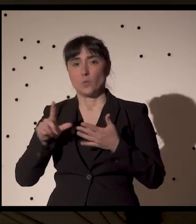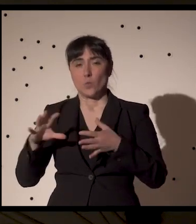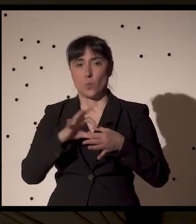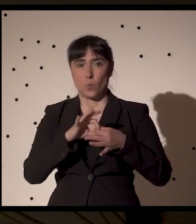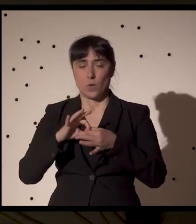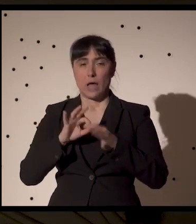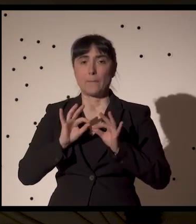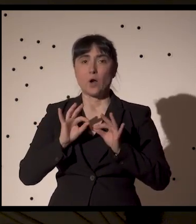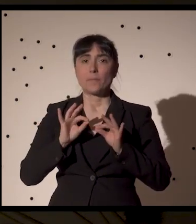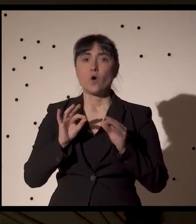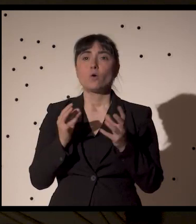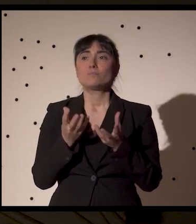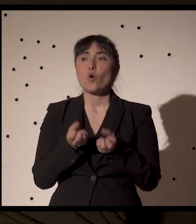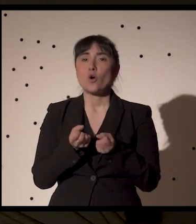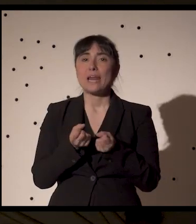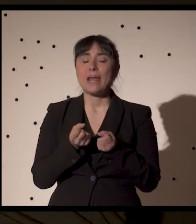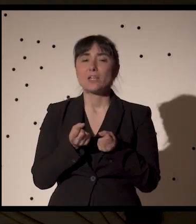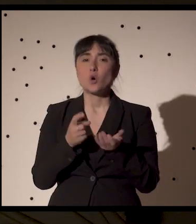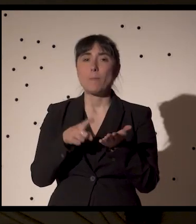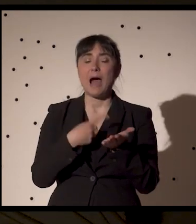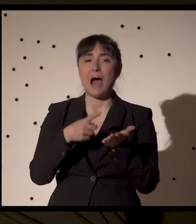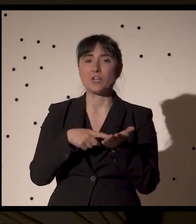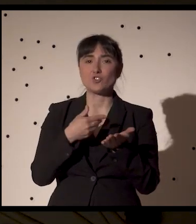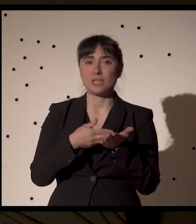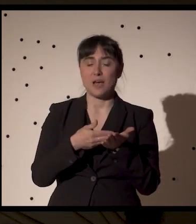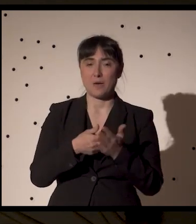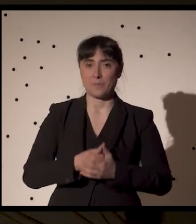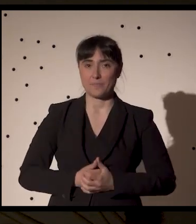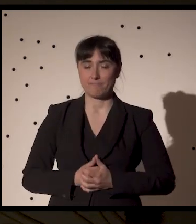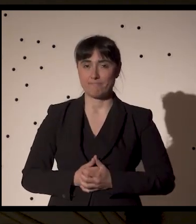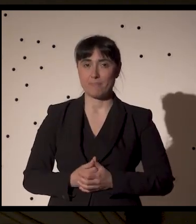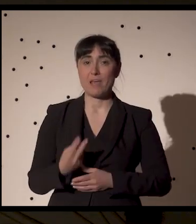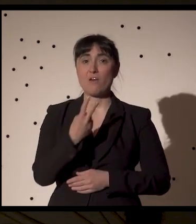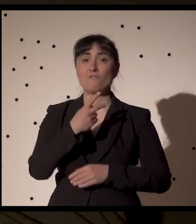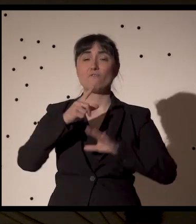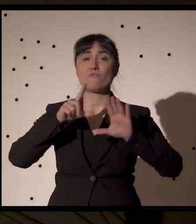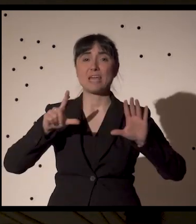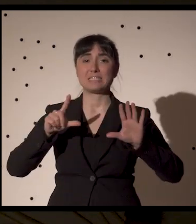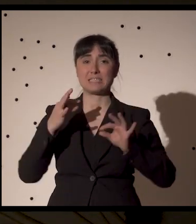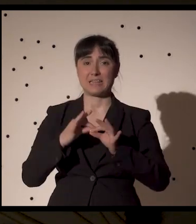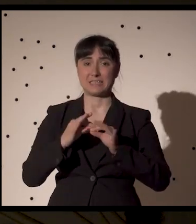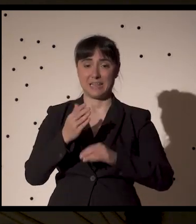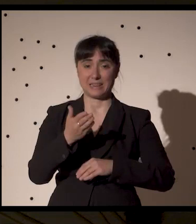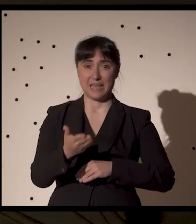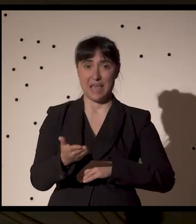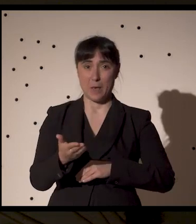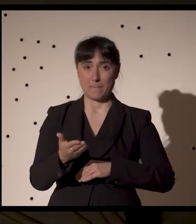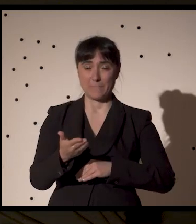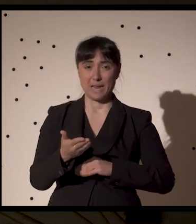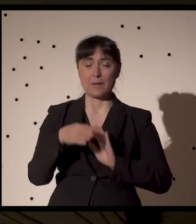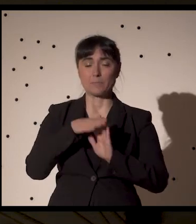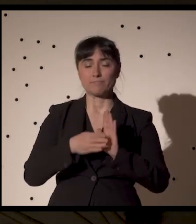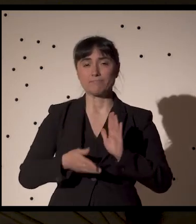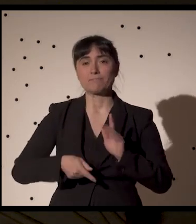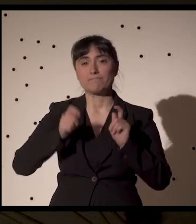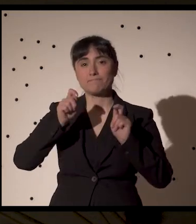pagina romanzesca il 27 settembre la stagione del piccolo riaprirà ufficialmente con una ripresa la